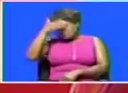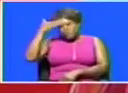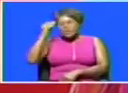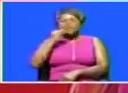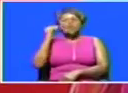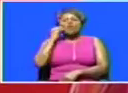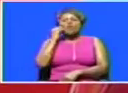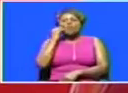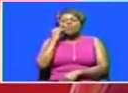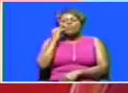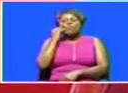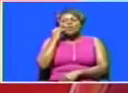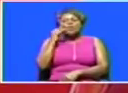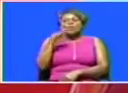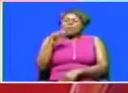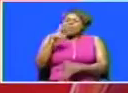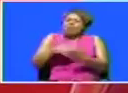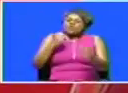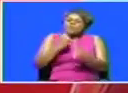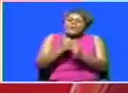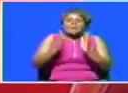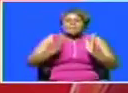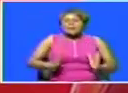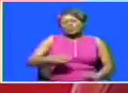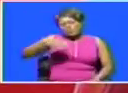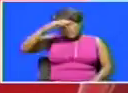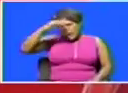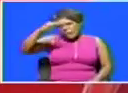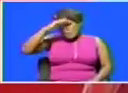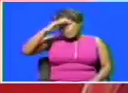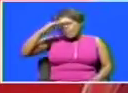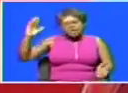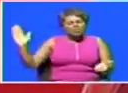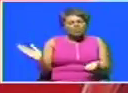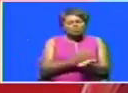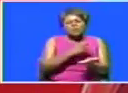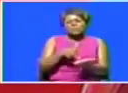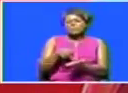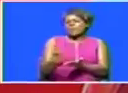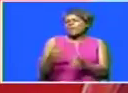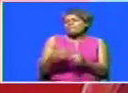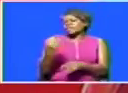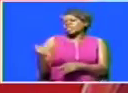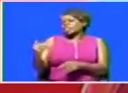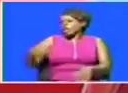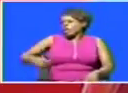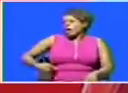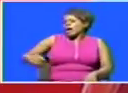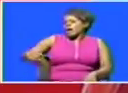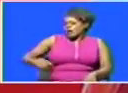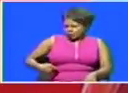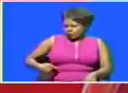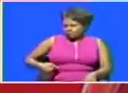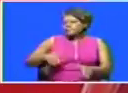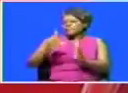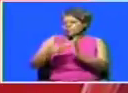wanayasahau. Ni nini hasa inaweza kumfanya mtu aende anywe pombe, mshahara wake wote ukushie kwenye baa ili hali watoto wake wanalala njaa? Tutaweza